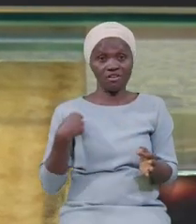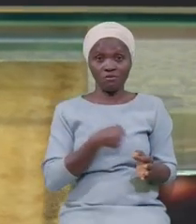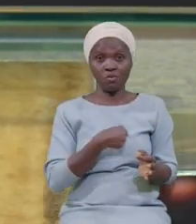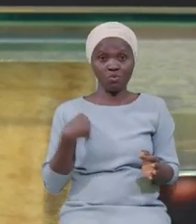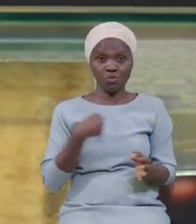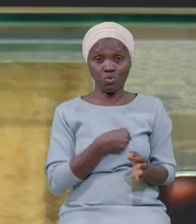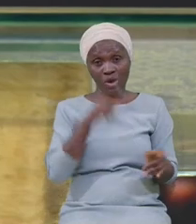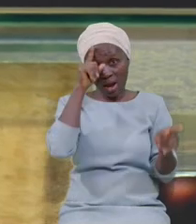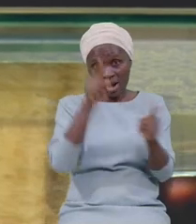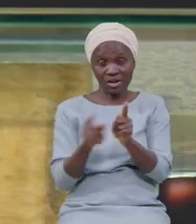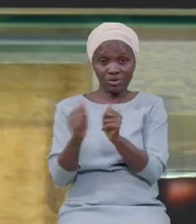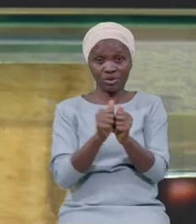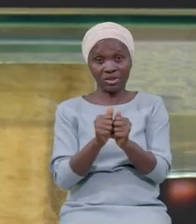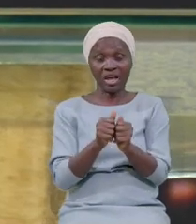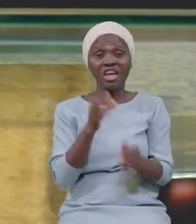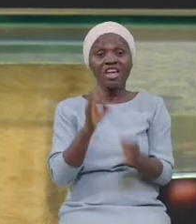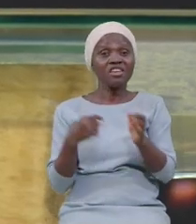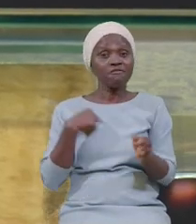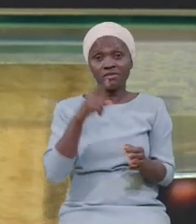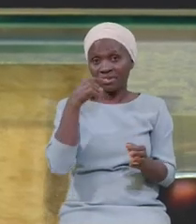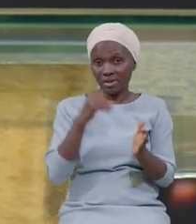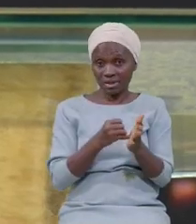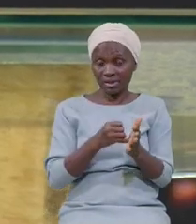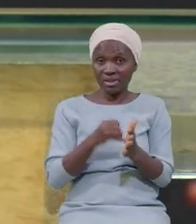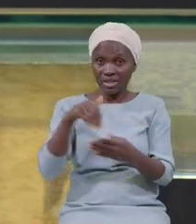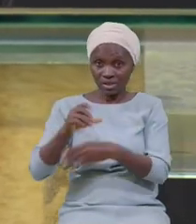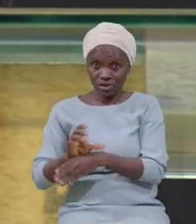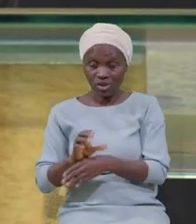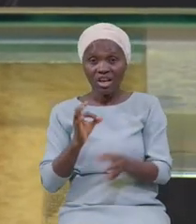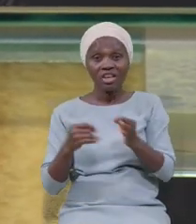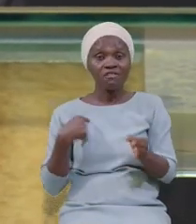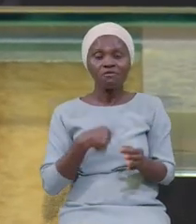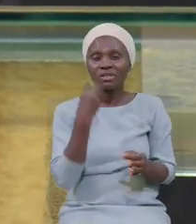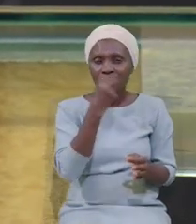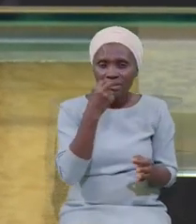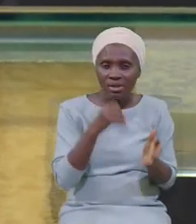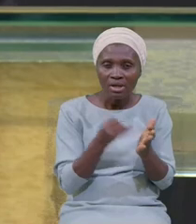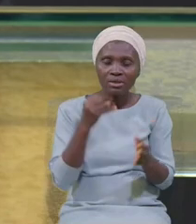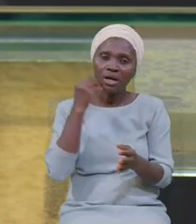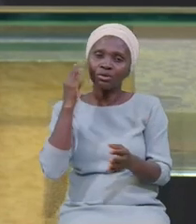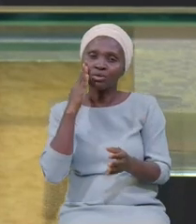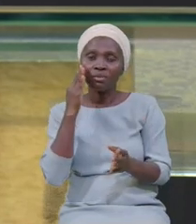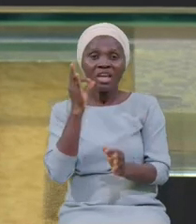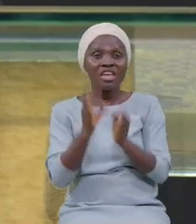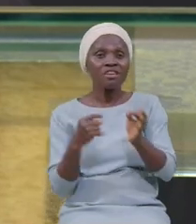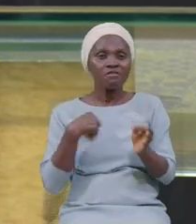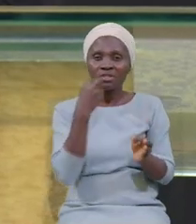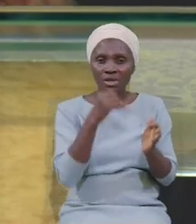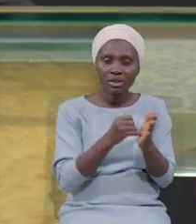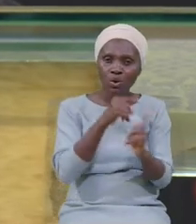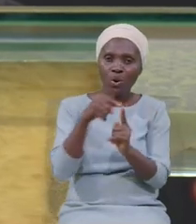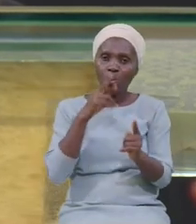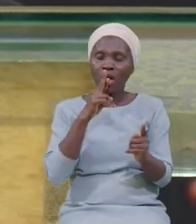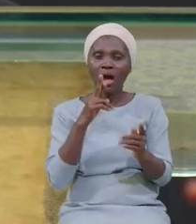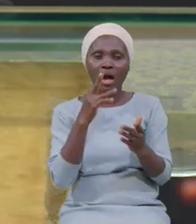si nous le disons à l'église, si nous le disons à la maison, si nous le disons partout où nous sommes, si